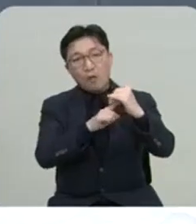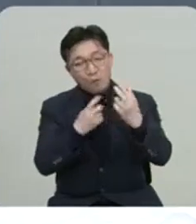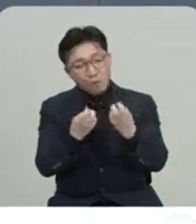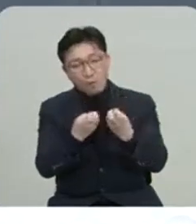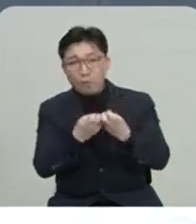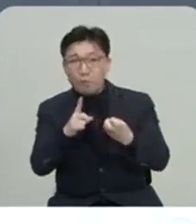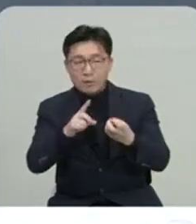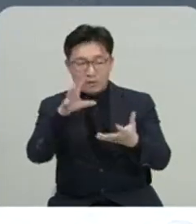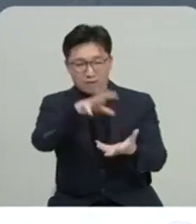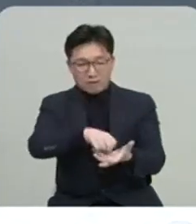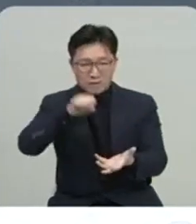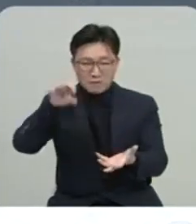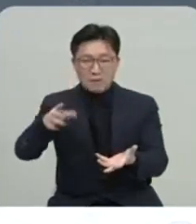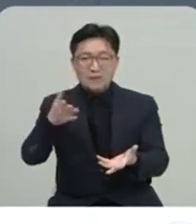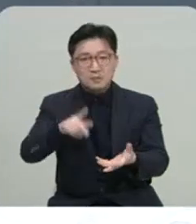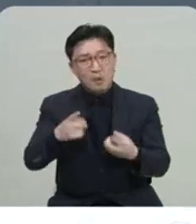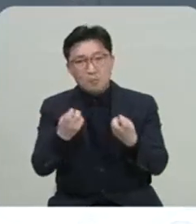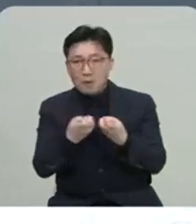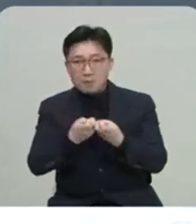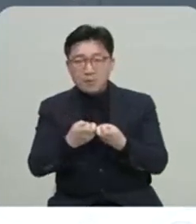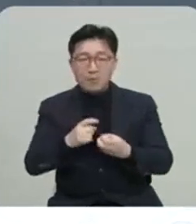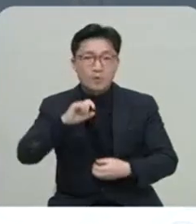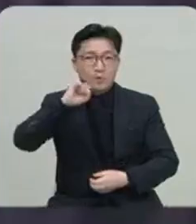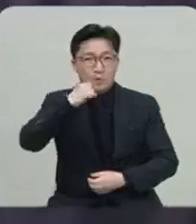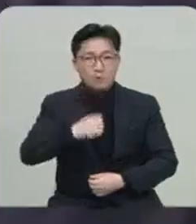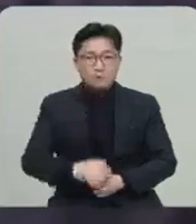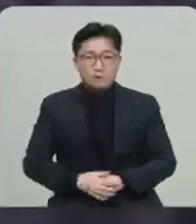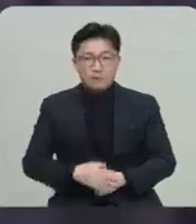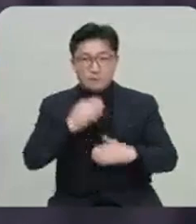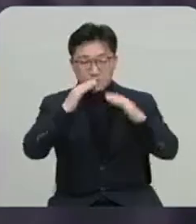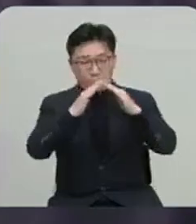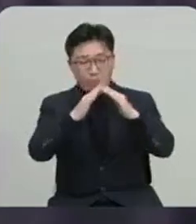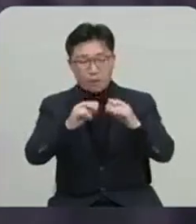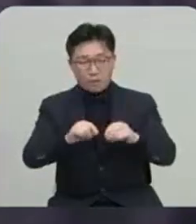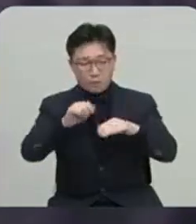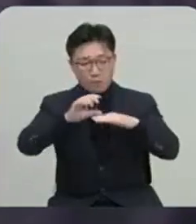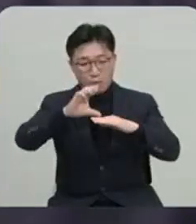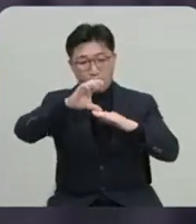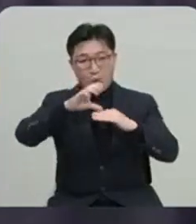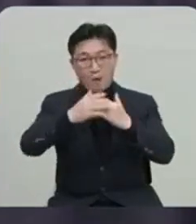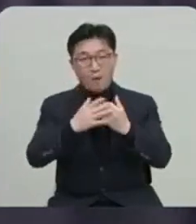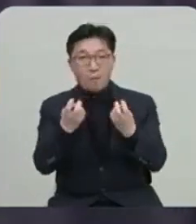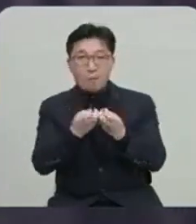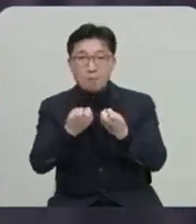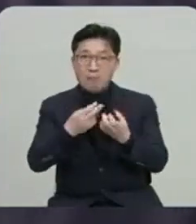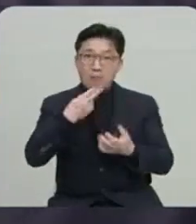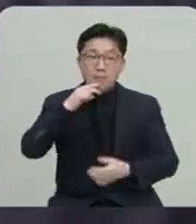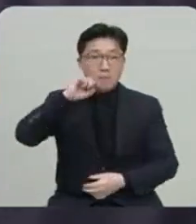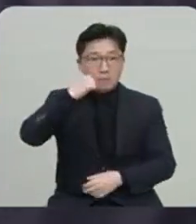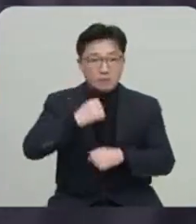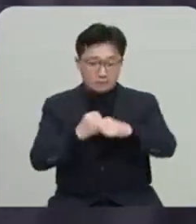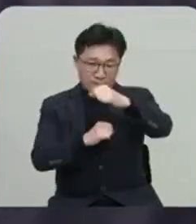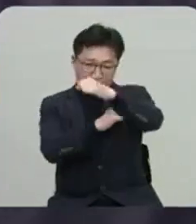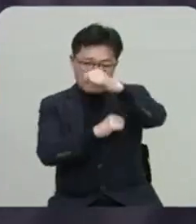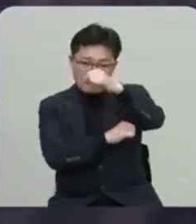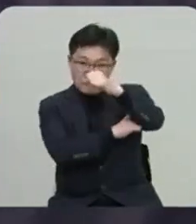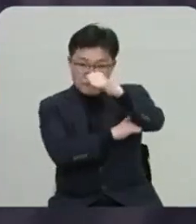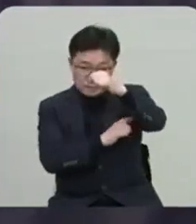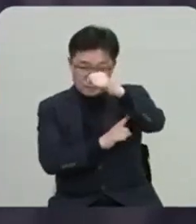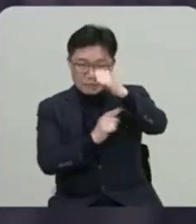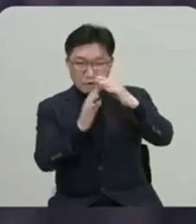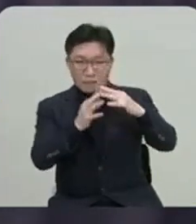없지만 엄두도 나지 않습니다 너무 많이 오니까 어디 손을 댈 수가 없는 거예요 지지대가 찌그러진